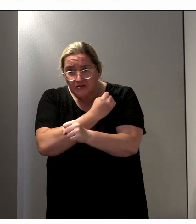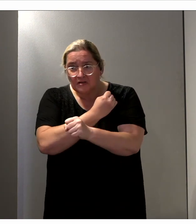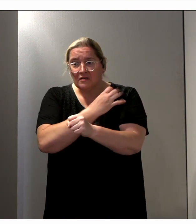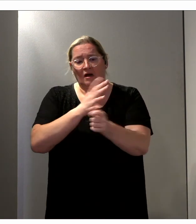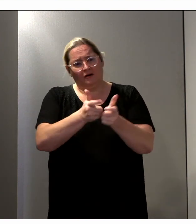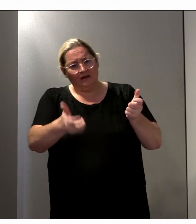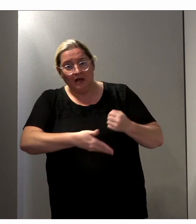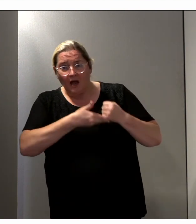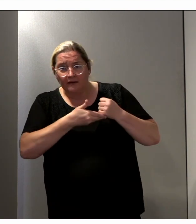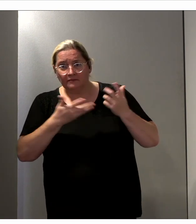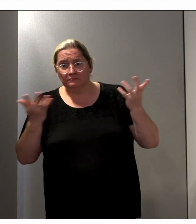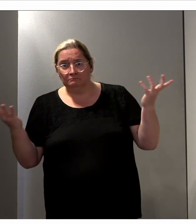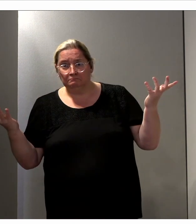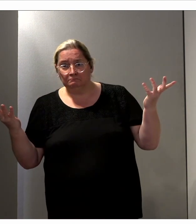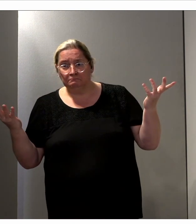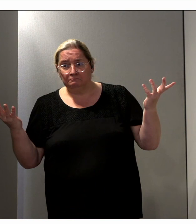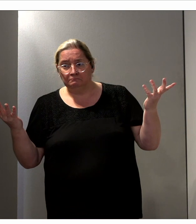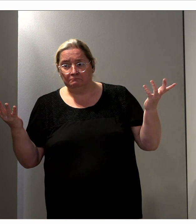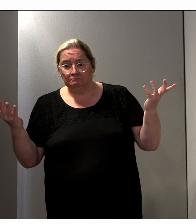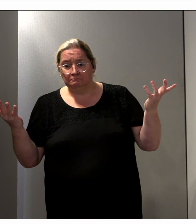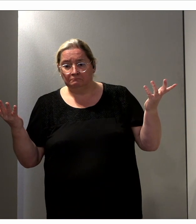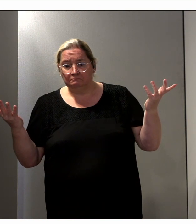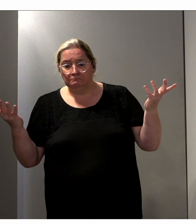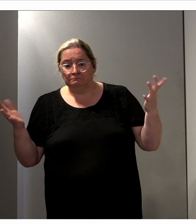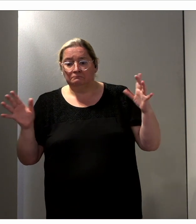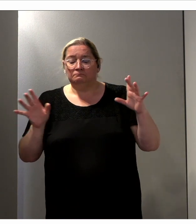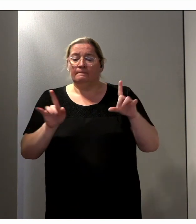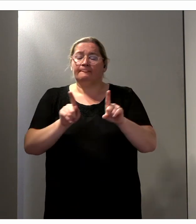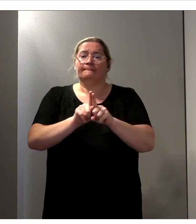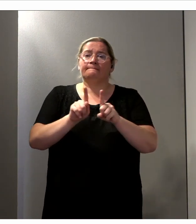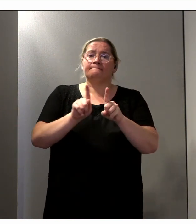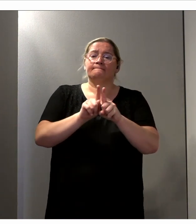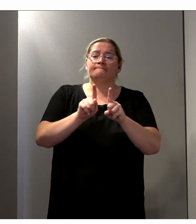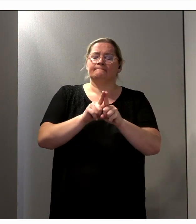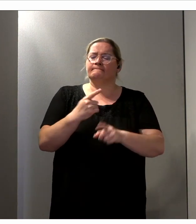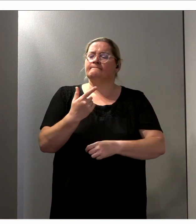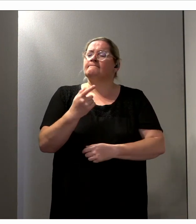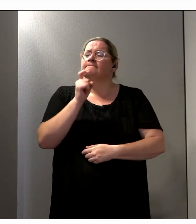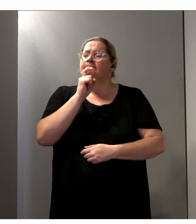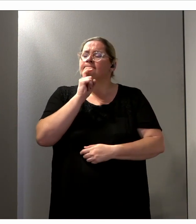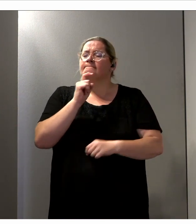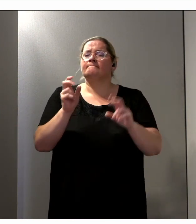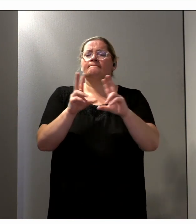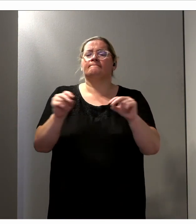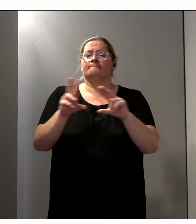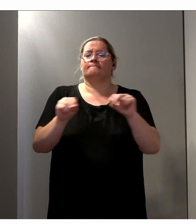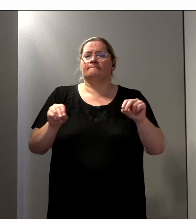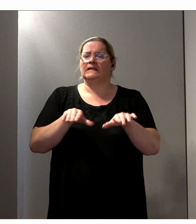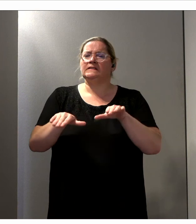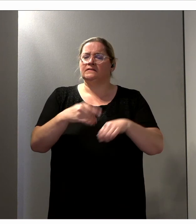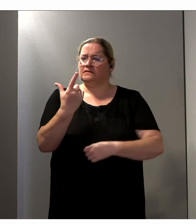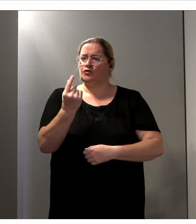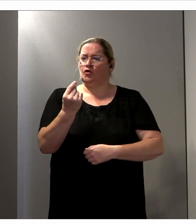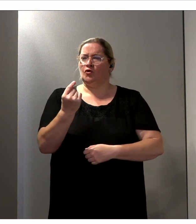Peut-être vous pourrez nous dire quelques mots sur le fait de ce que vous a inspiré ce duo de compétences. Et